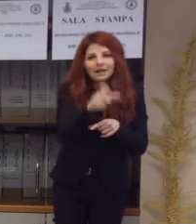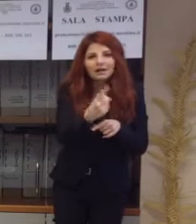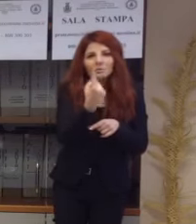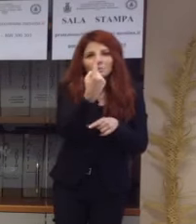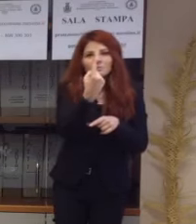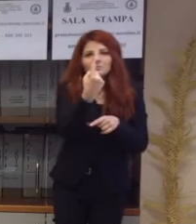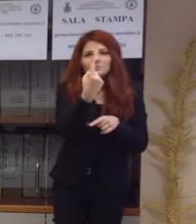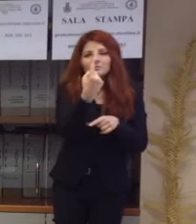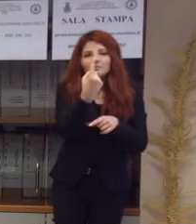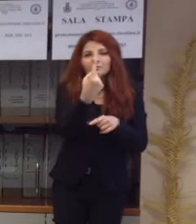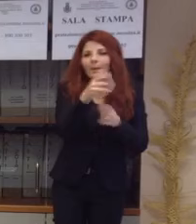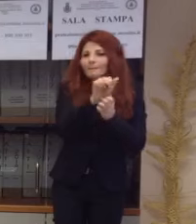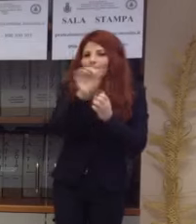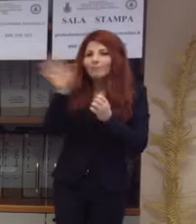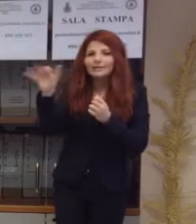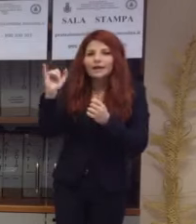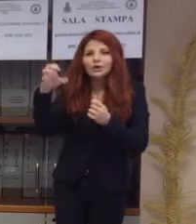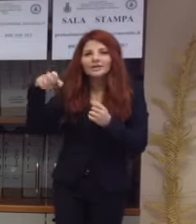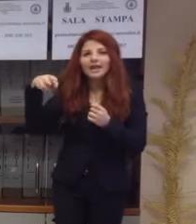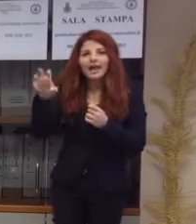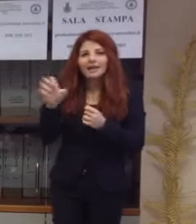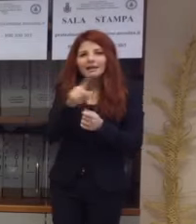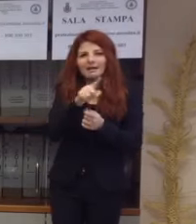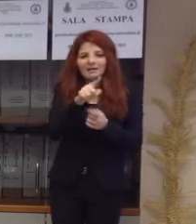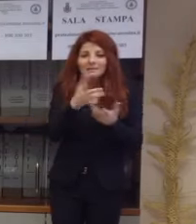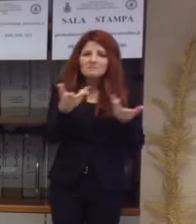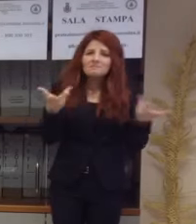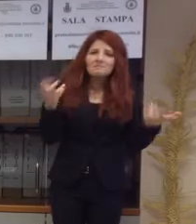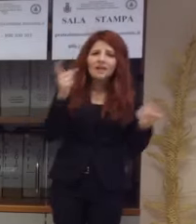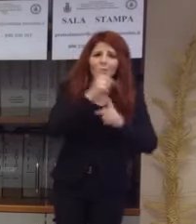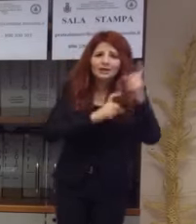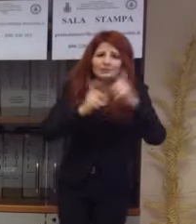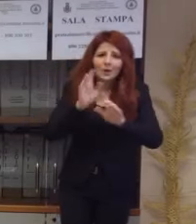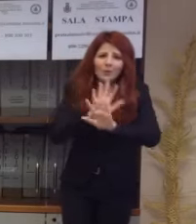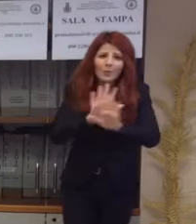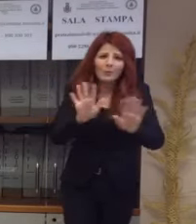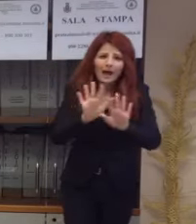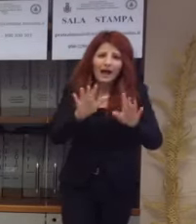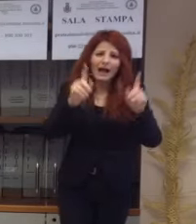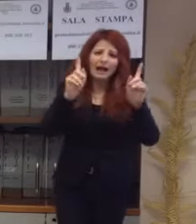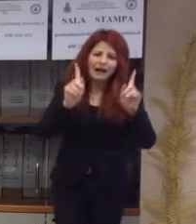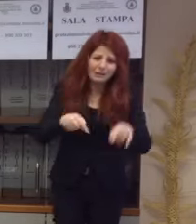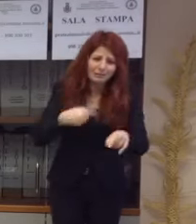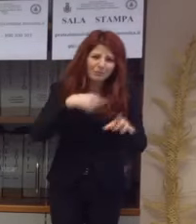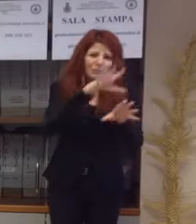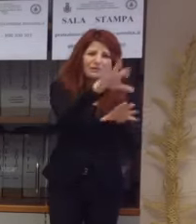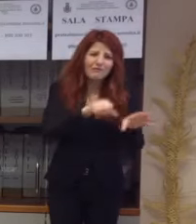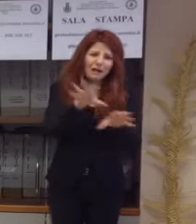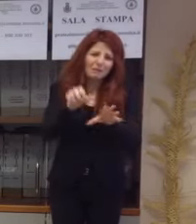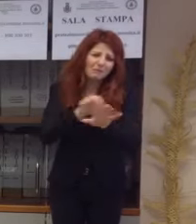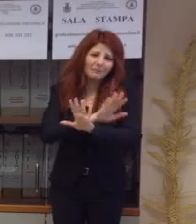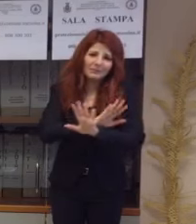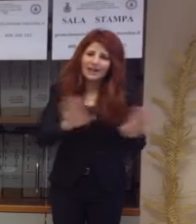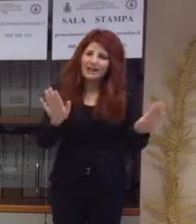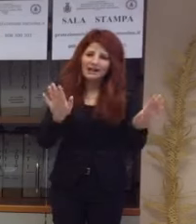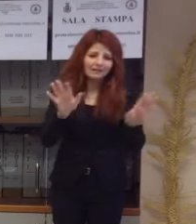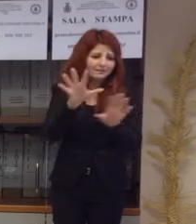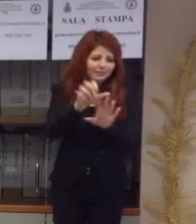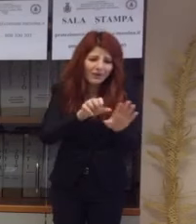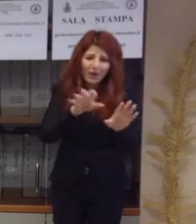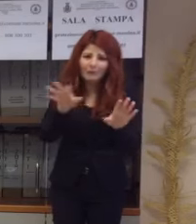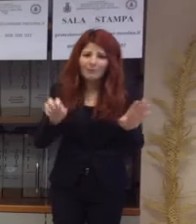beh non vi preoccupate, come sanno anche i bambini, prima o poi vi becchiamo uno a uno, a uno a